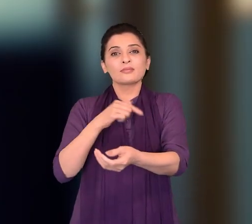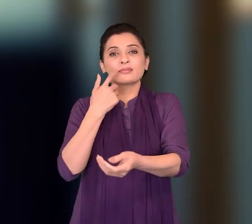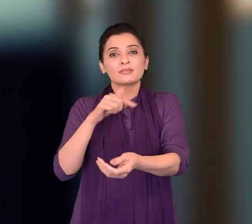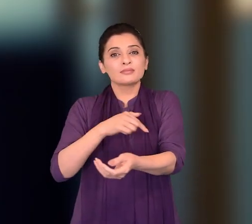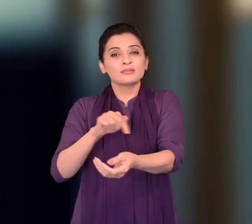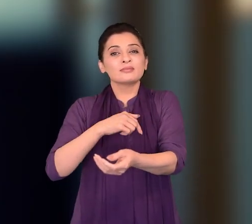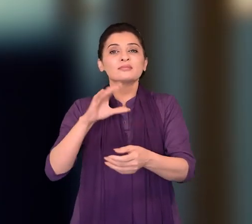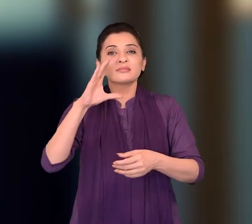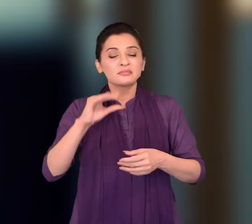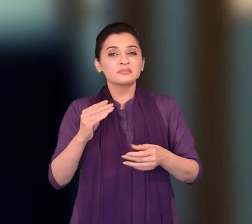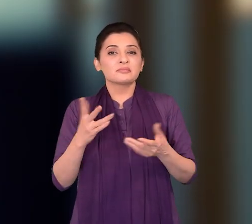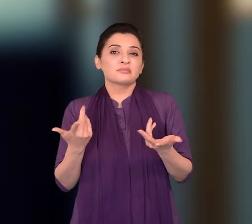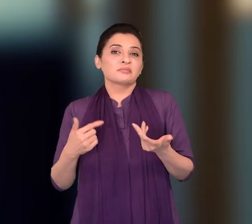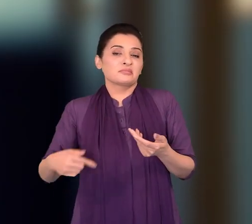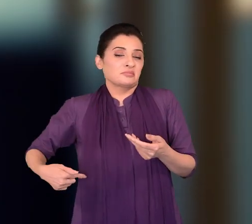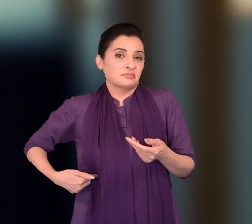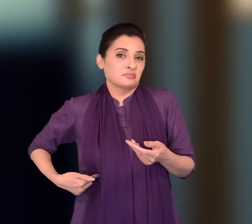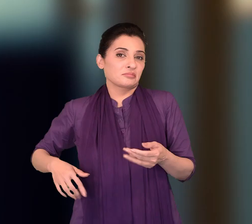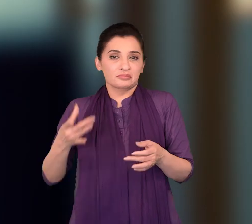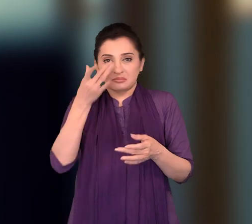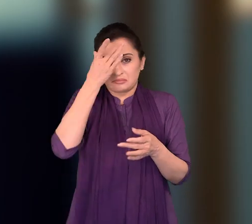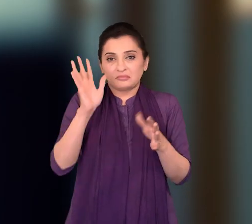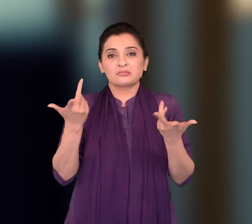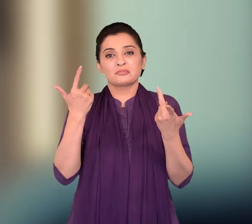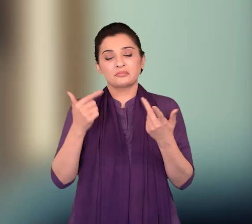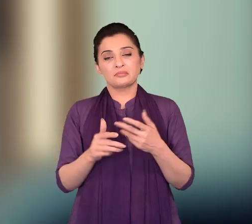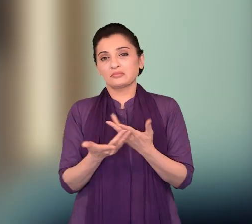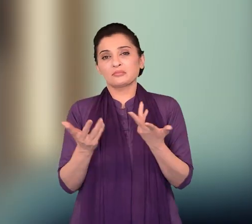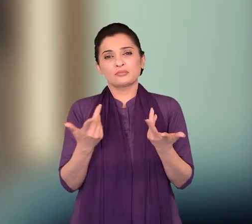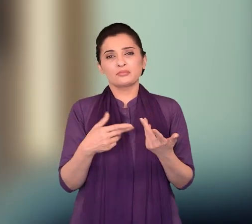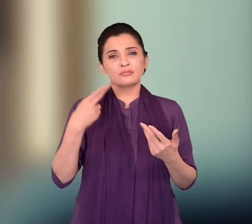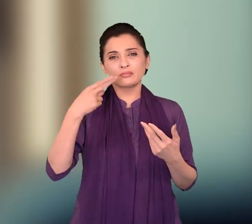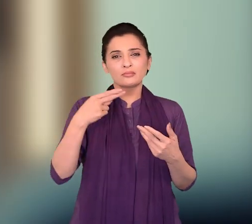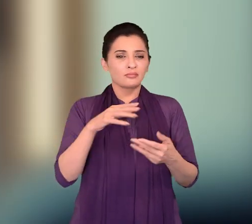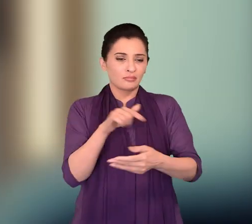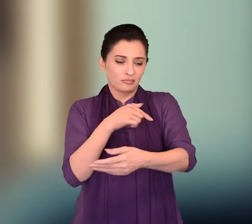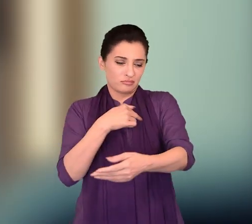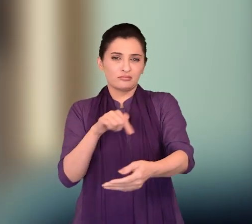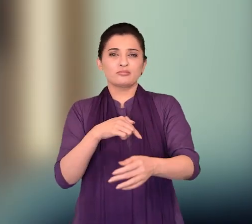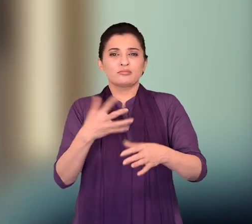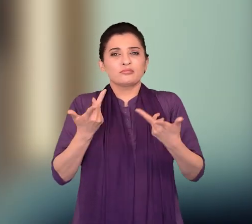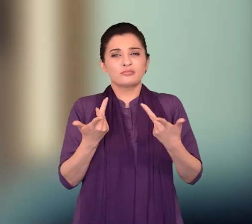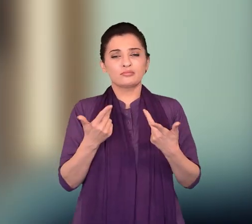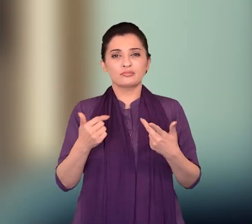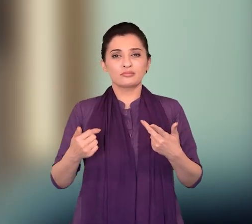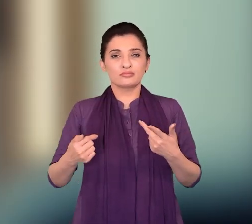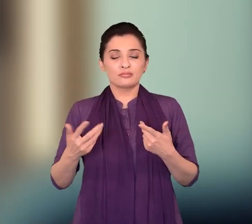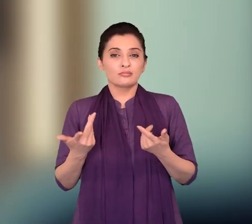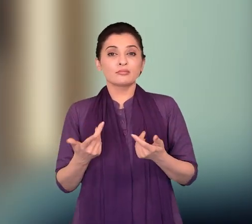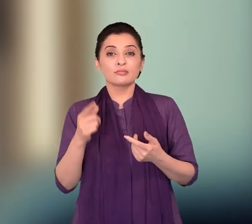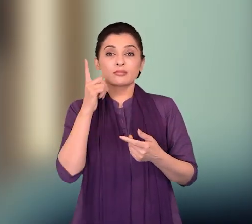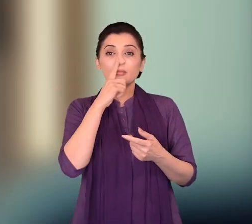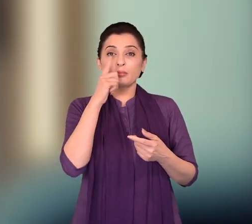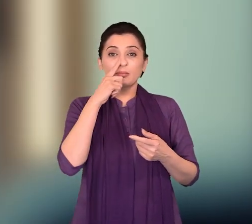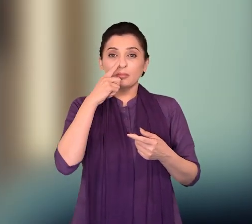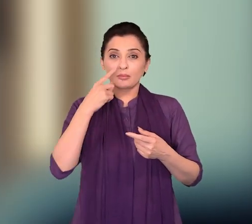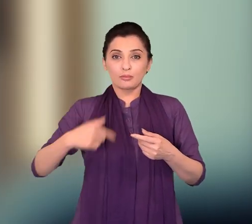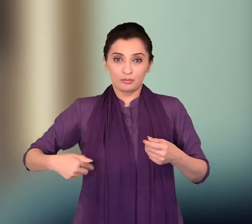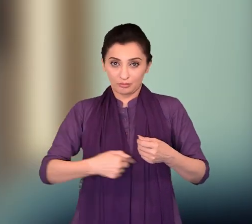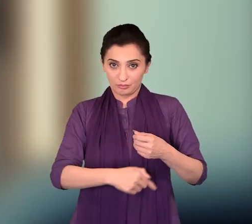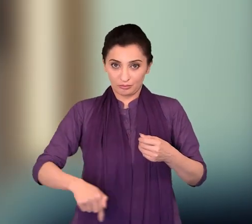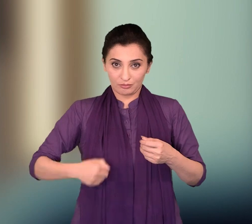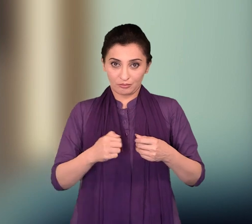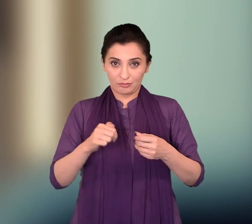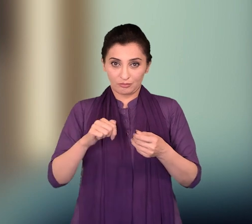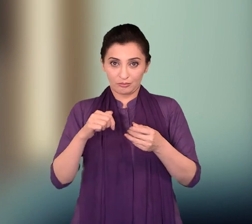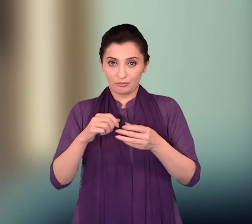انیمیا ہے جس میں خون کی کمی ہو جاتی ہے, جگر کے مسئلے ہیں, بہت سارے ہارمونل مسئلے ہیں, عورتوں کے اندر پالیسسٹک اووریز کا مسئلہ